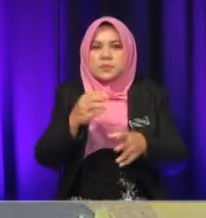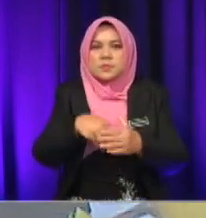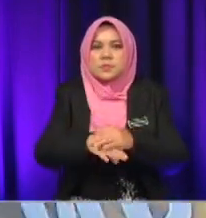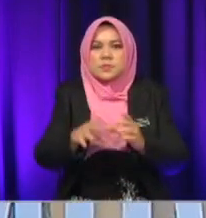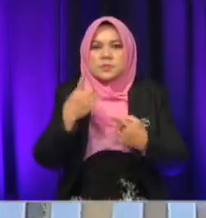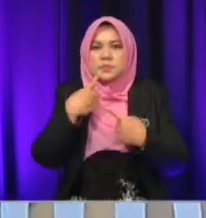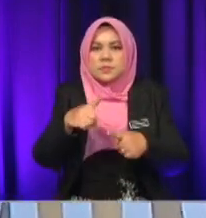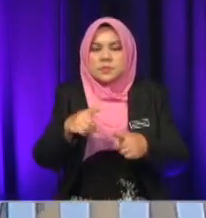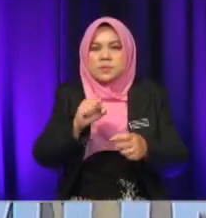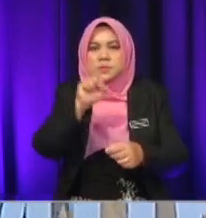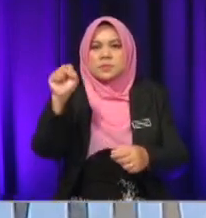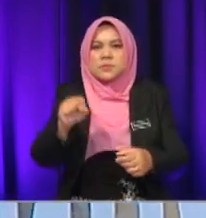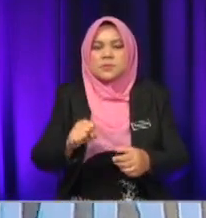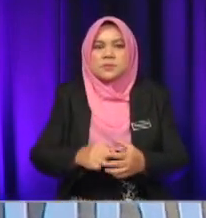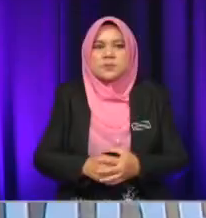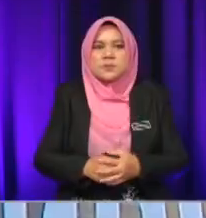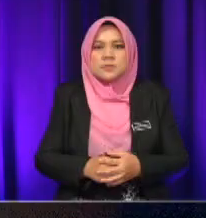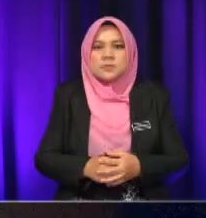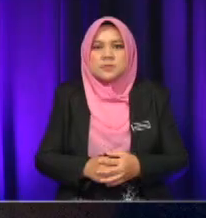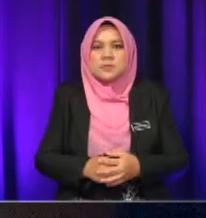soalan ini cikgu? Okey ke?